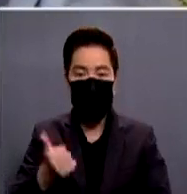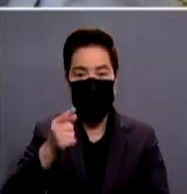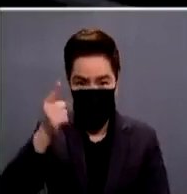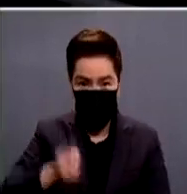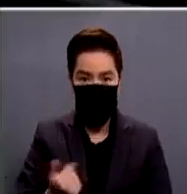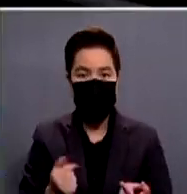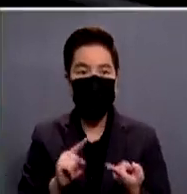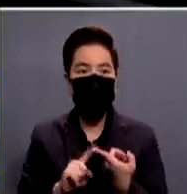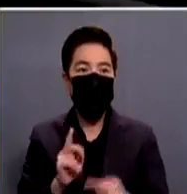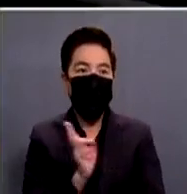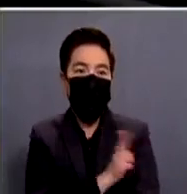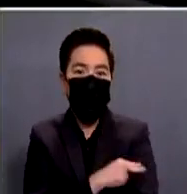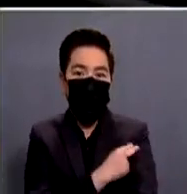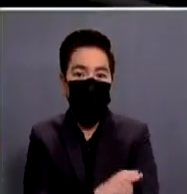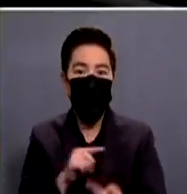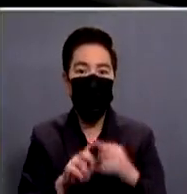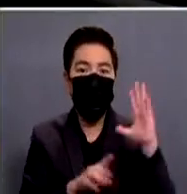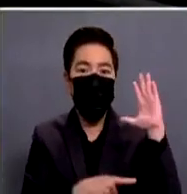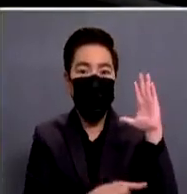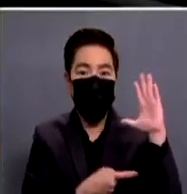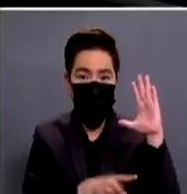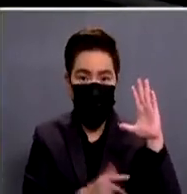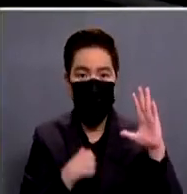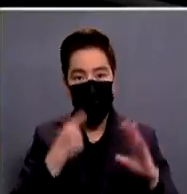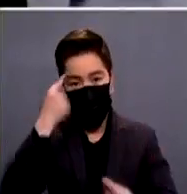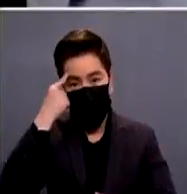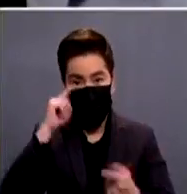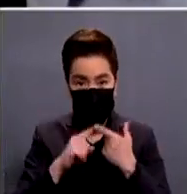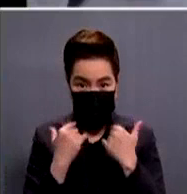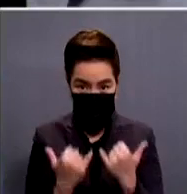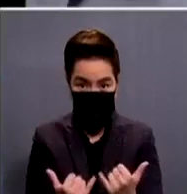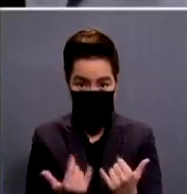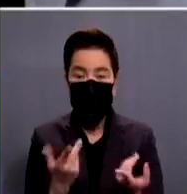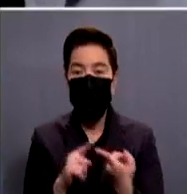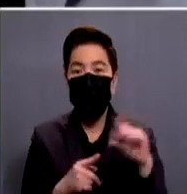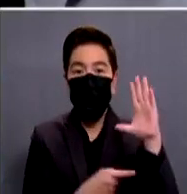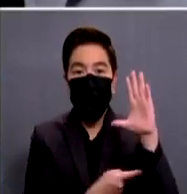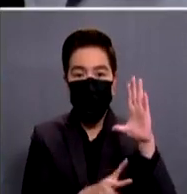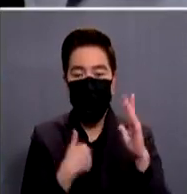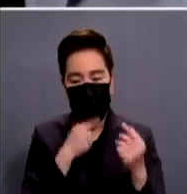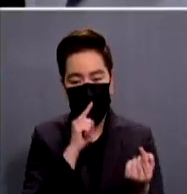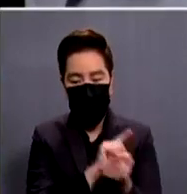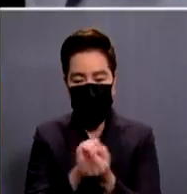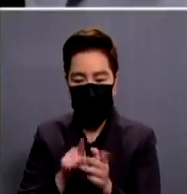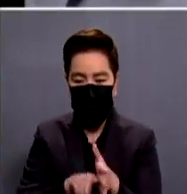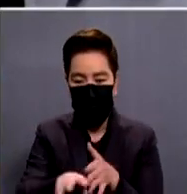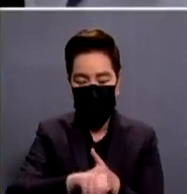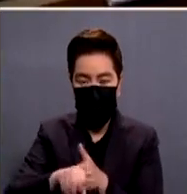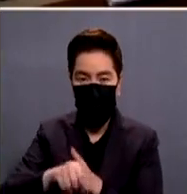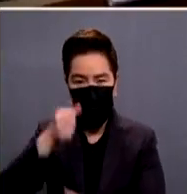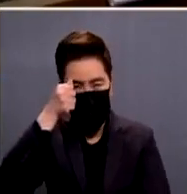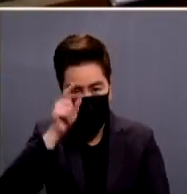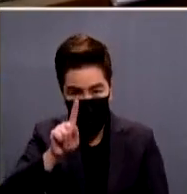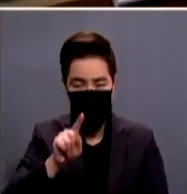คะทางนายแพทย์สาธารณสุขจังหวัดภูเก็ตนะคะก็คาดการณ์นะคะว่าในภูเก็ตเนี่ยยังคงพบเชื้อวันละกว่า